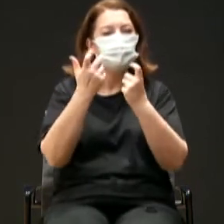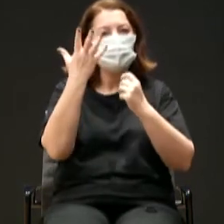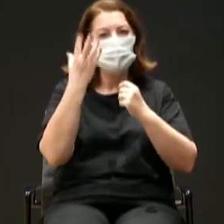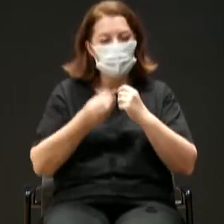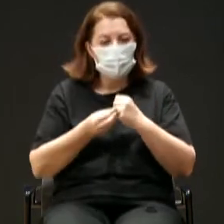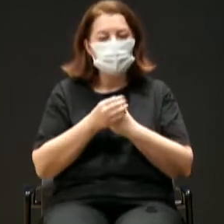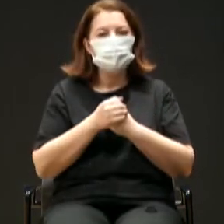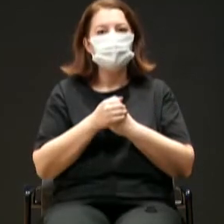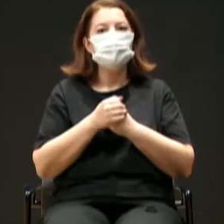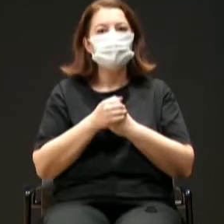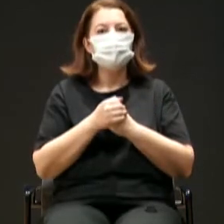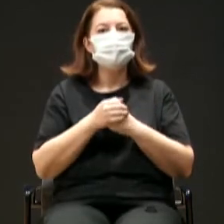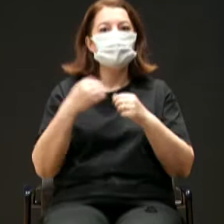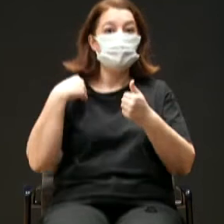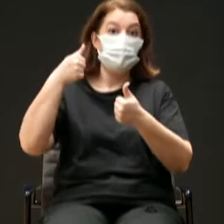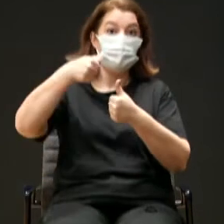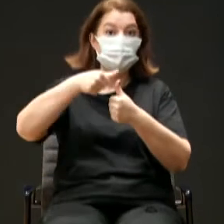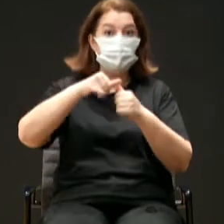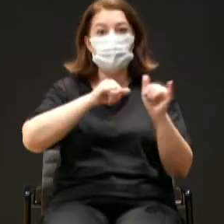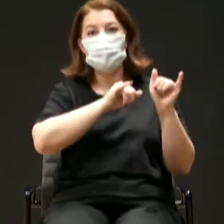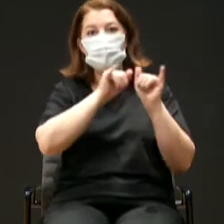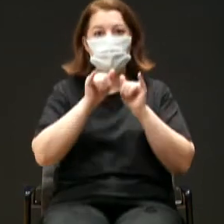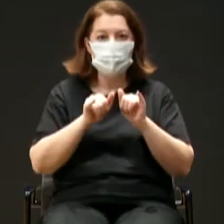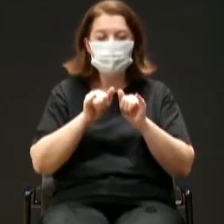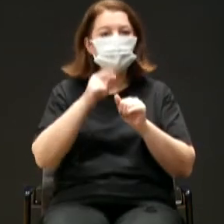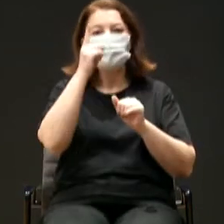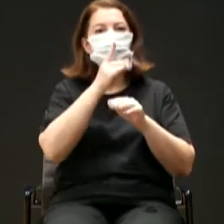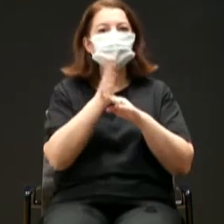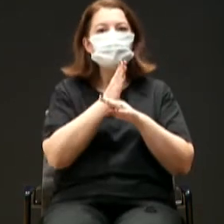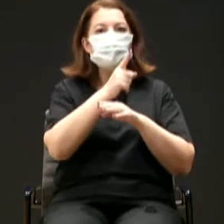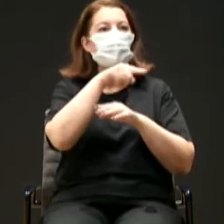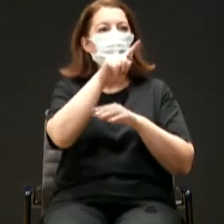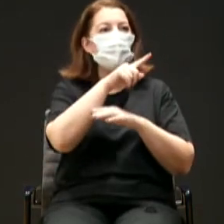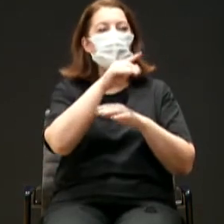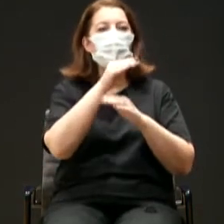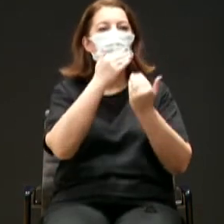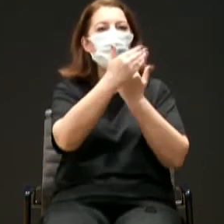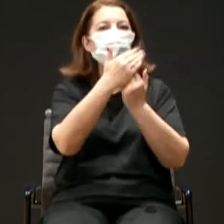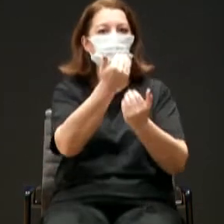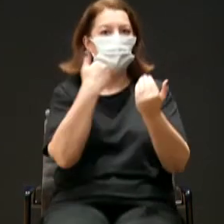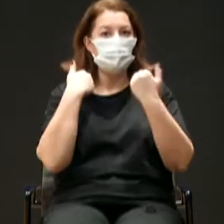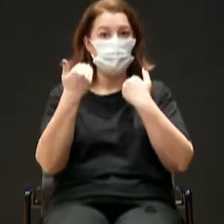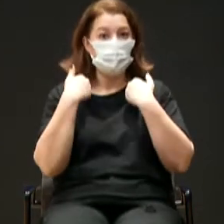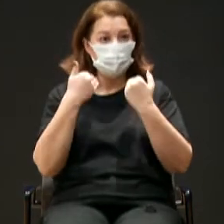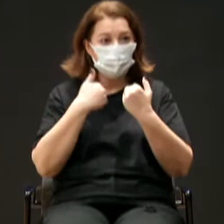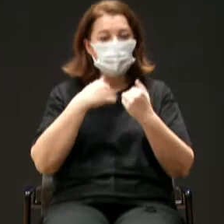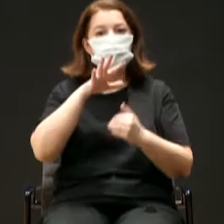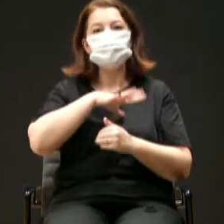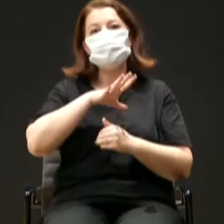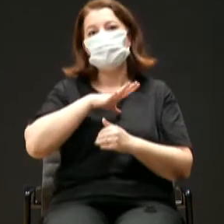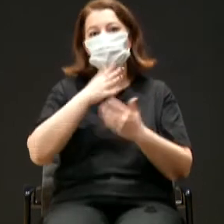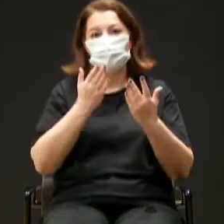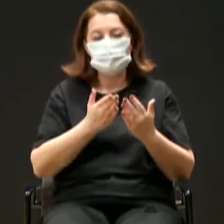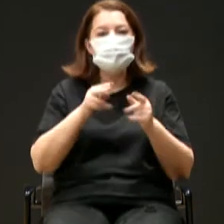dolayı. Şimdi tekrar aynı önergeyi vereceğiz. Çünkü komşularımızın çok ciddi talepleri var bu yönde. Yakuplu